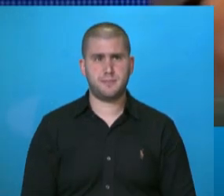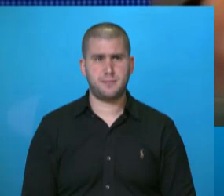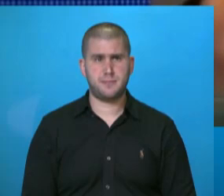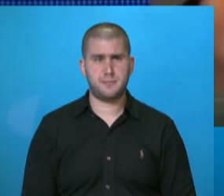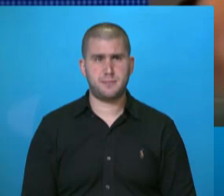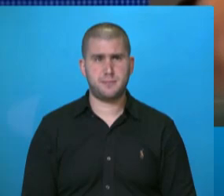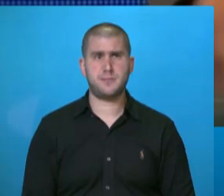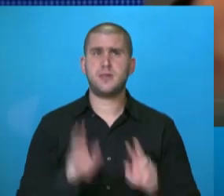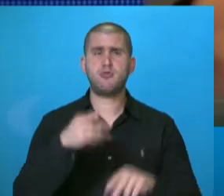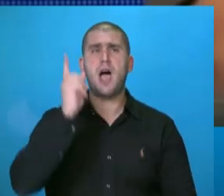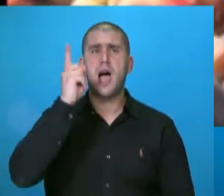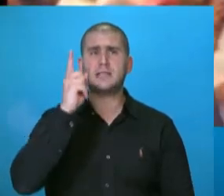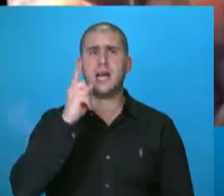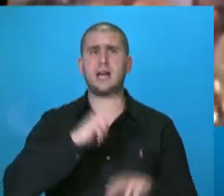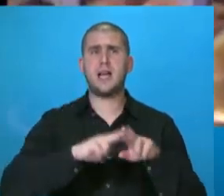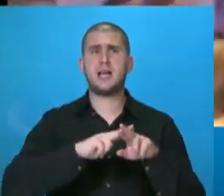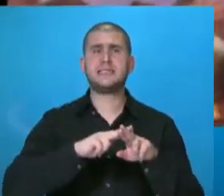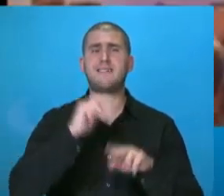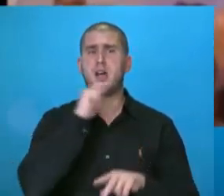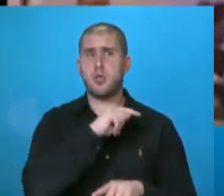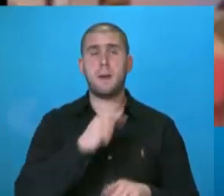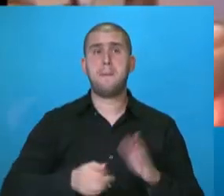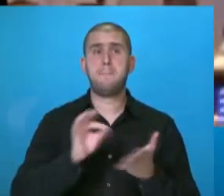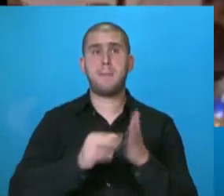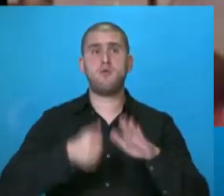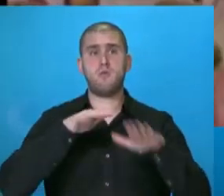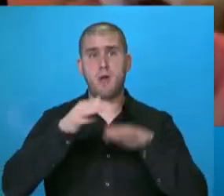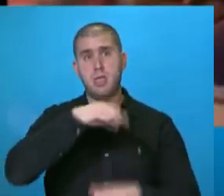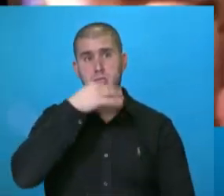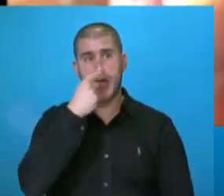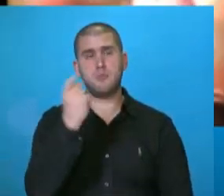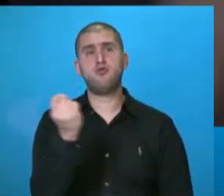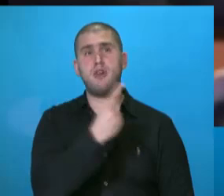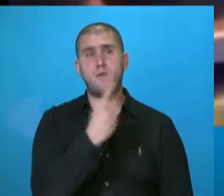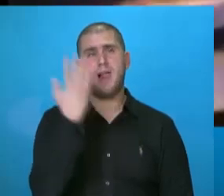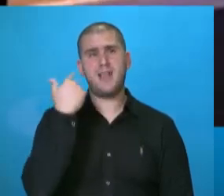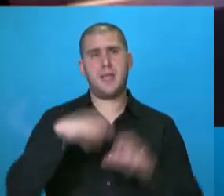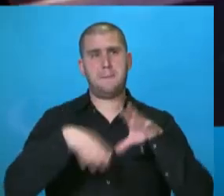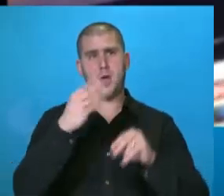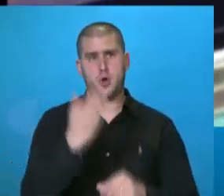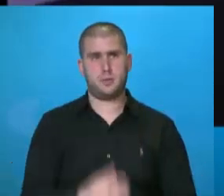יש לנו עזרה צבע אדום. כשראש הממשלה נאם במקום שבוע בלבד לפני הבחירות.